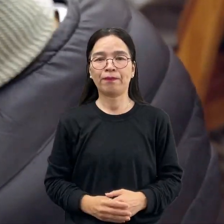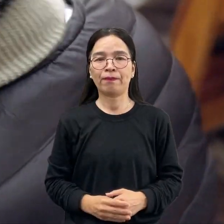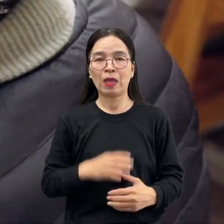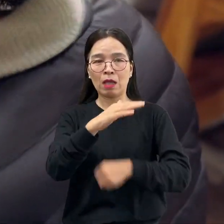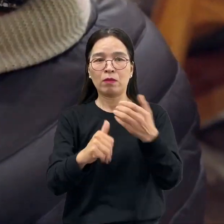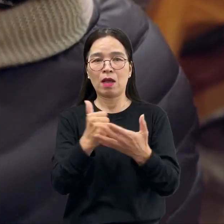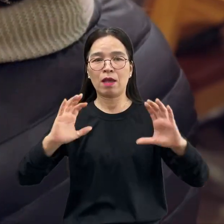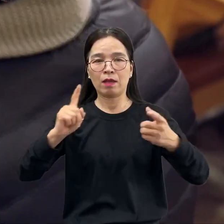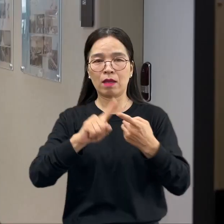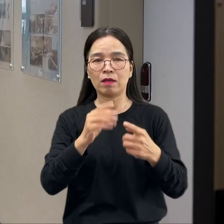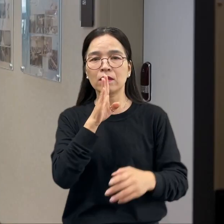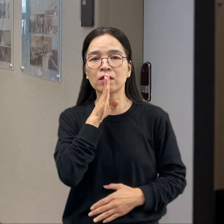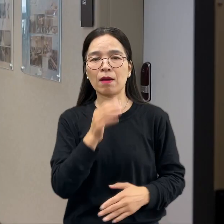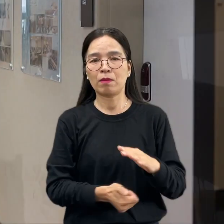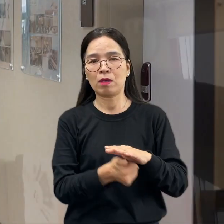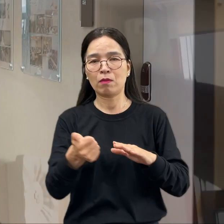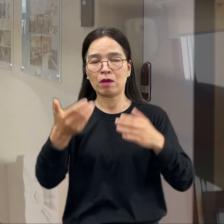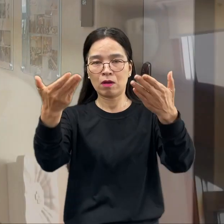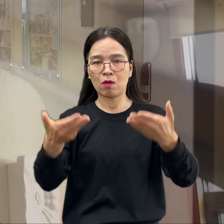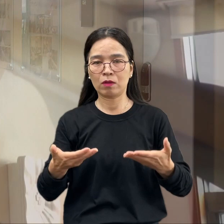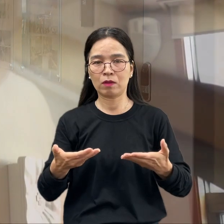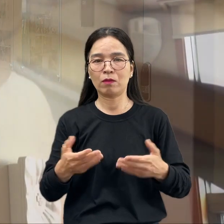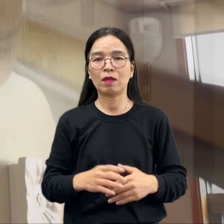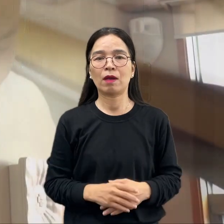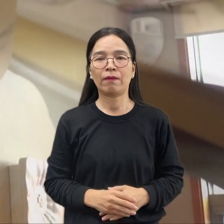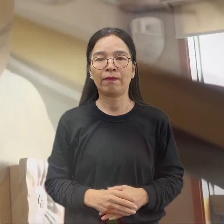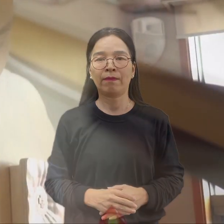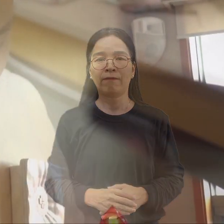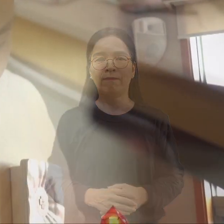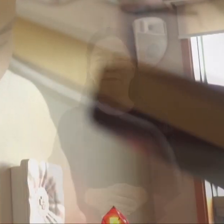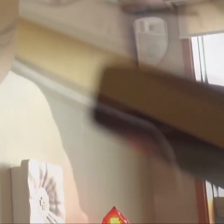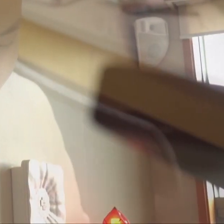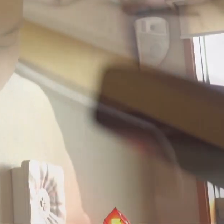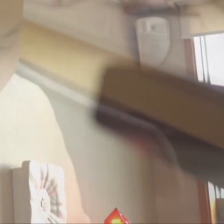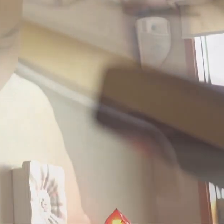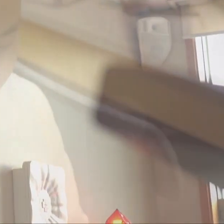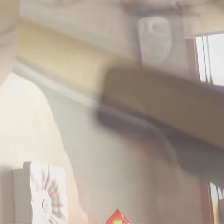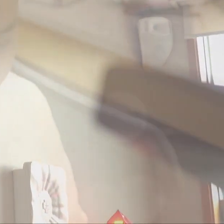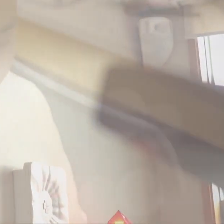있습니다. 하느님 나라에 대한 참 희망을 얻습니다.